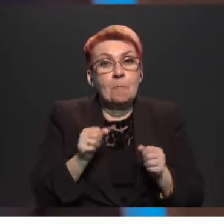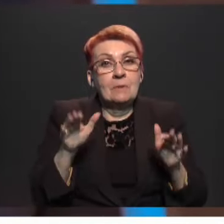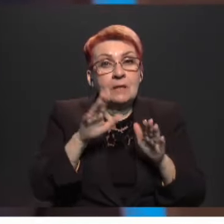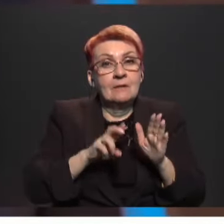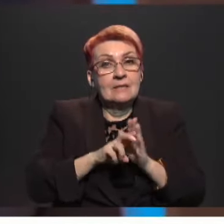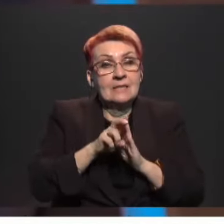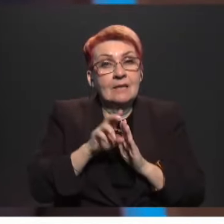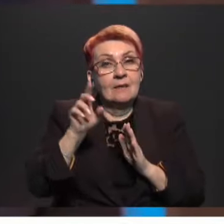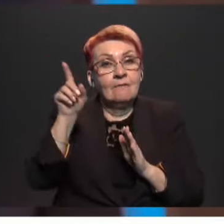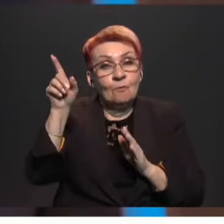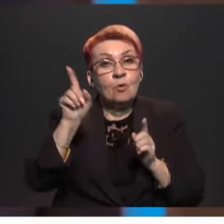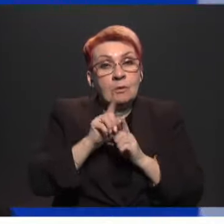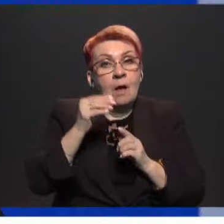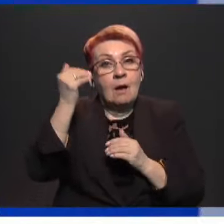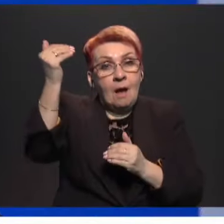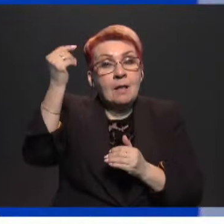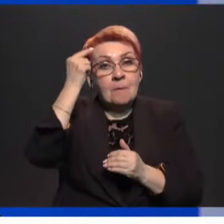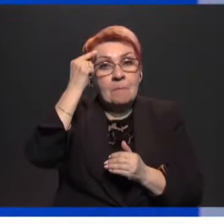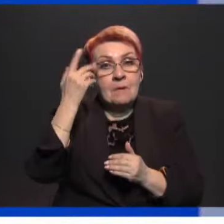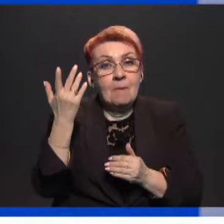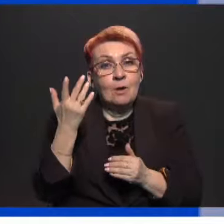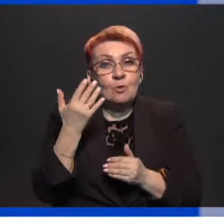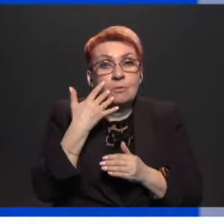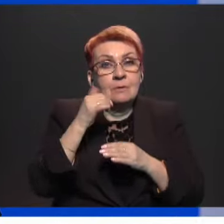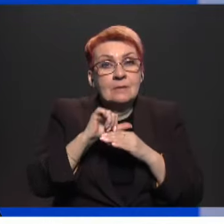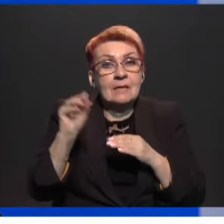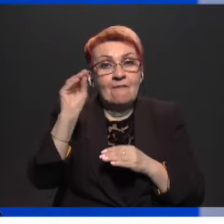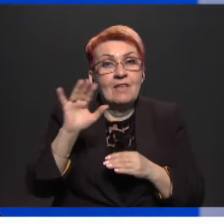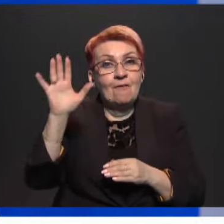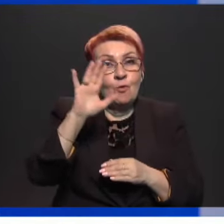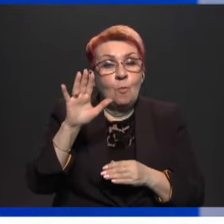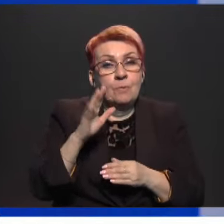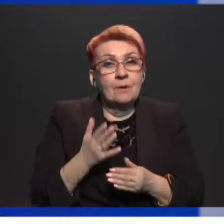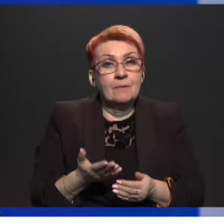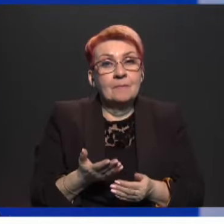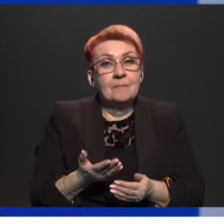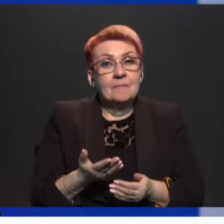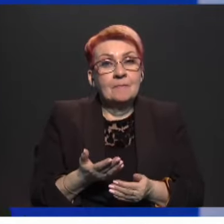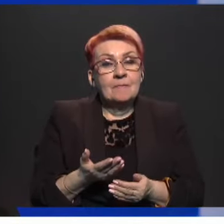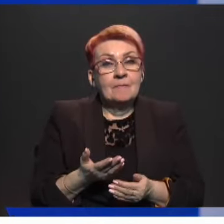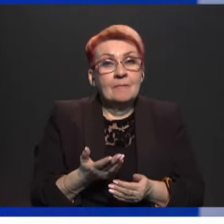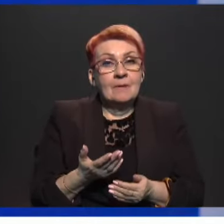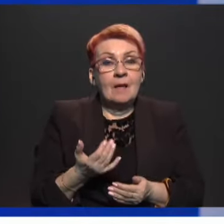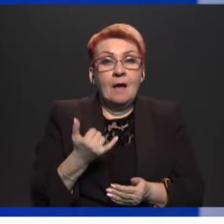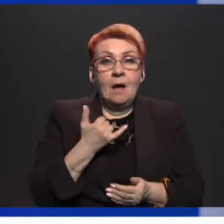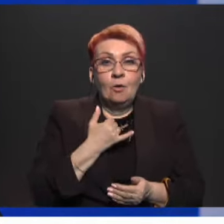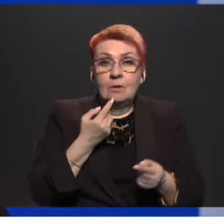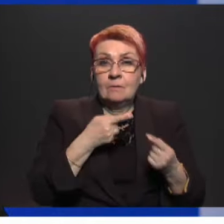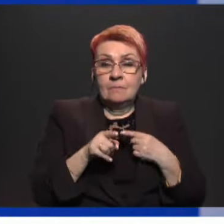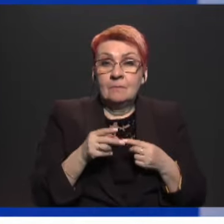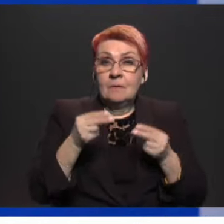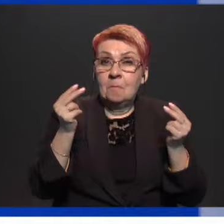В нашей русской традиции, в связи, опять же, повторю, с советскими годами, это совершенно иначе. У нас